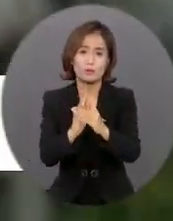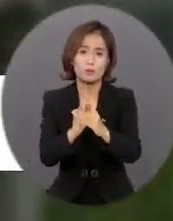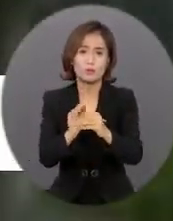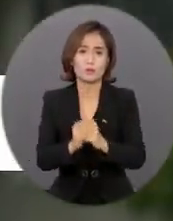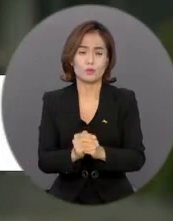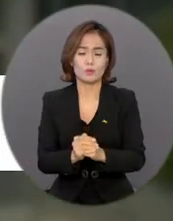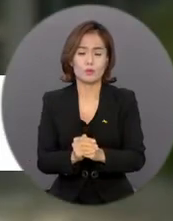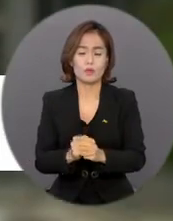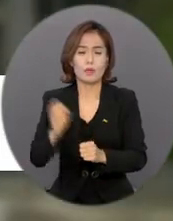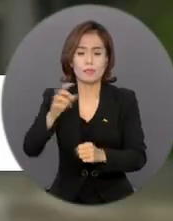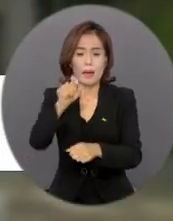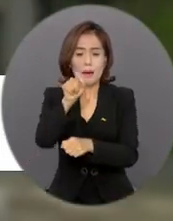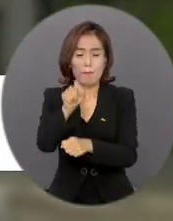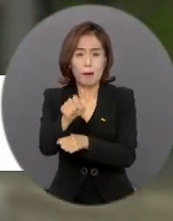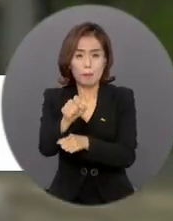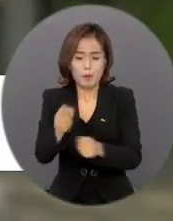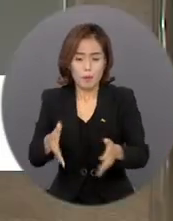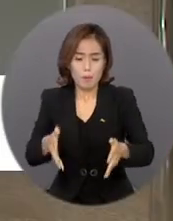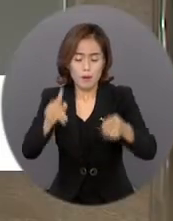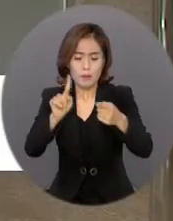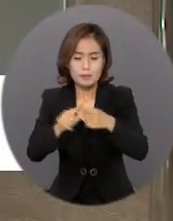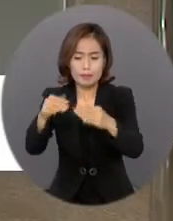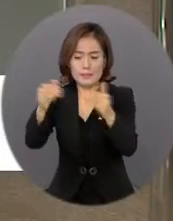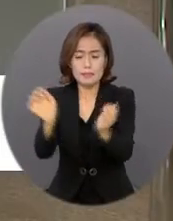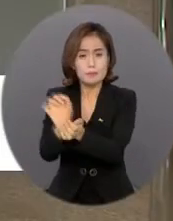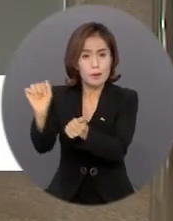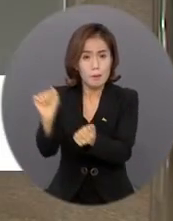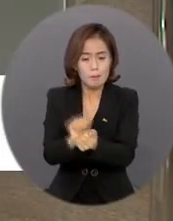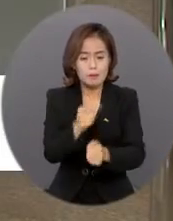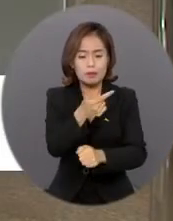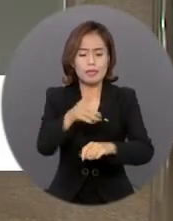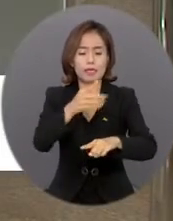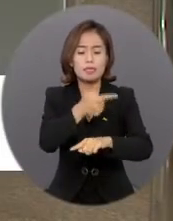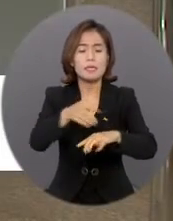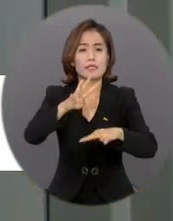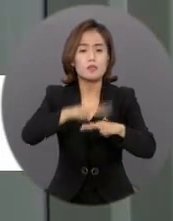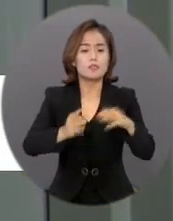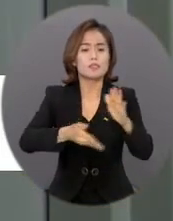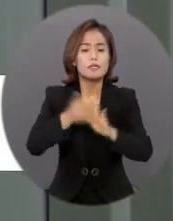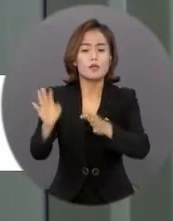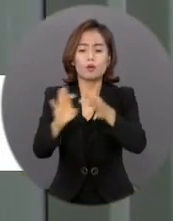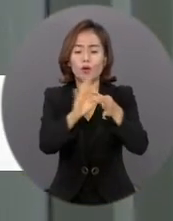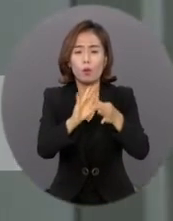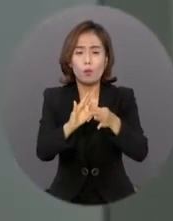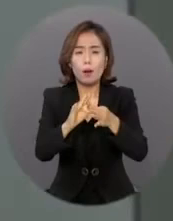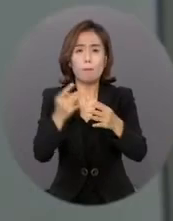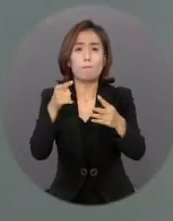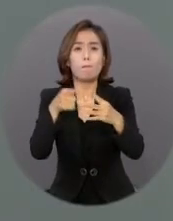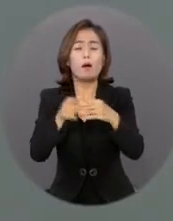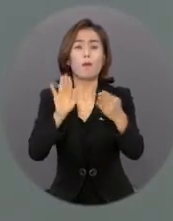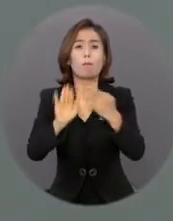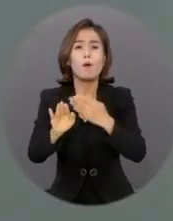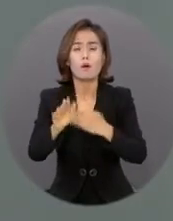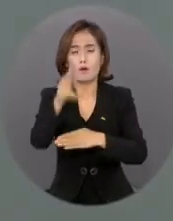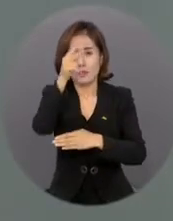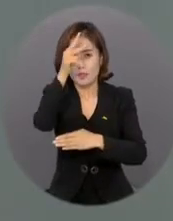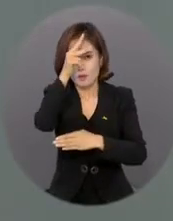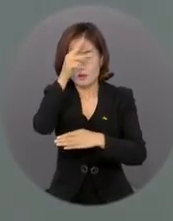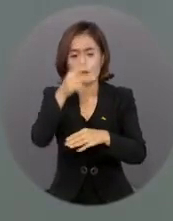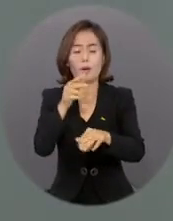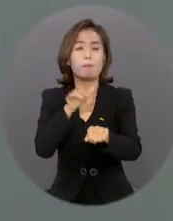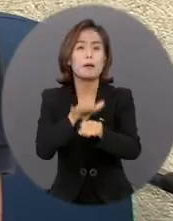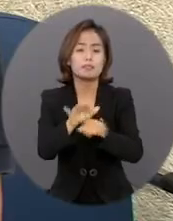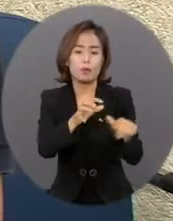지난해 금양 오피스텔 방문 판매 관련 집단 감염이 대전시와 연관됐다는 것을 밝혀낸 것도 경찰 수사 방식이 접목된